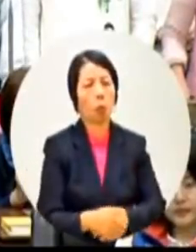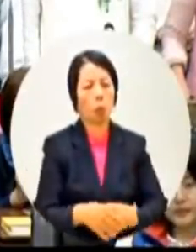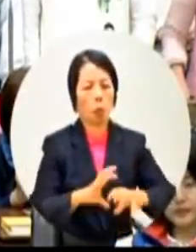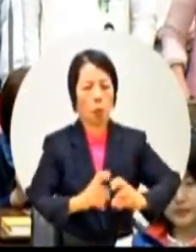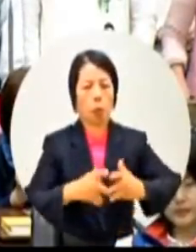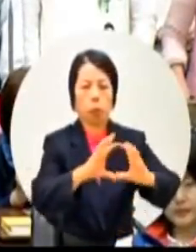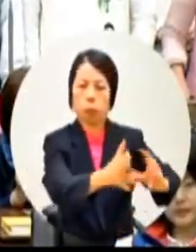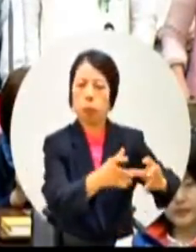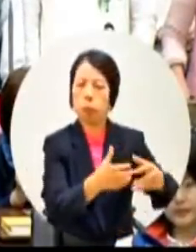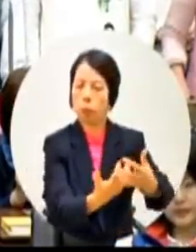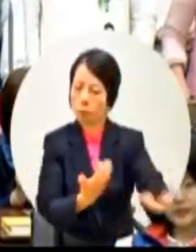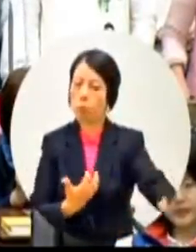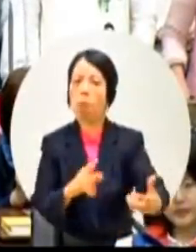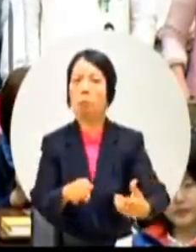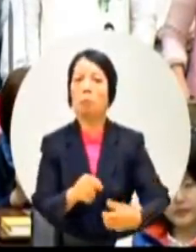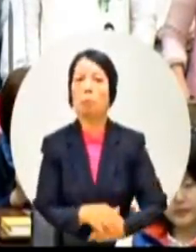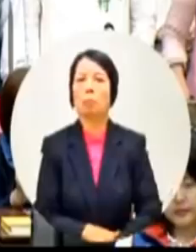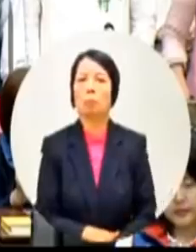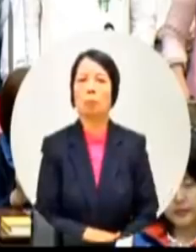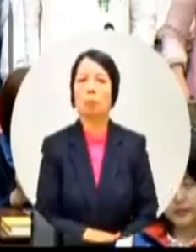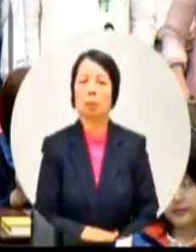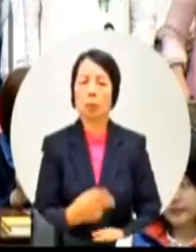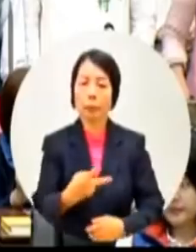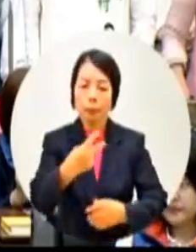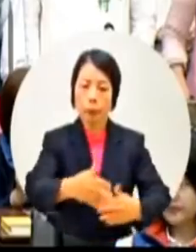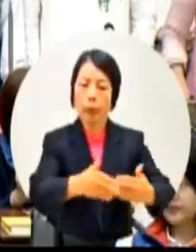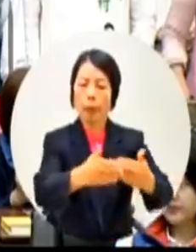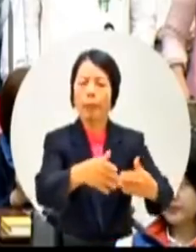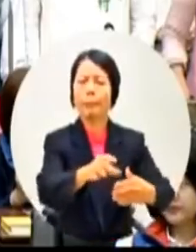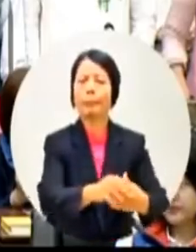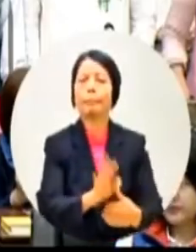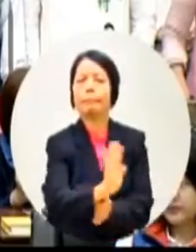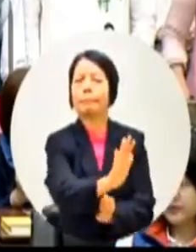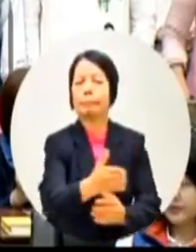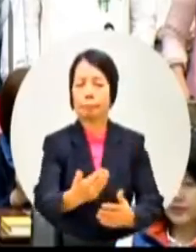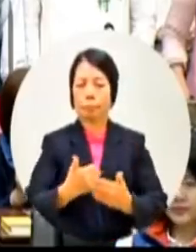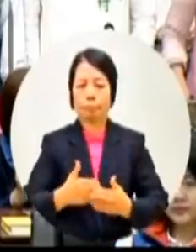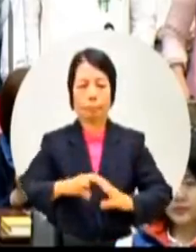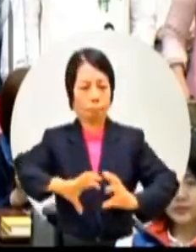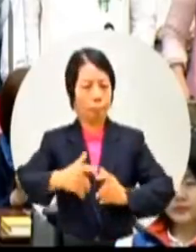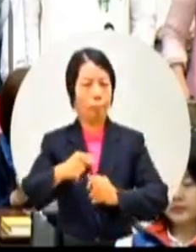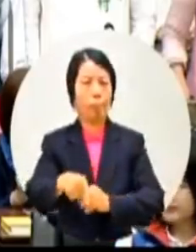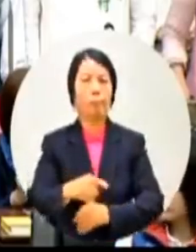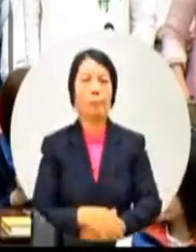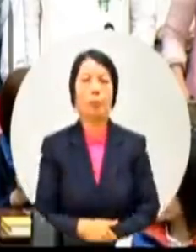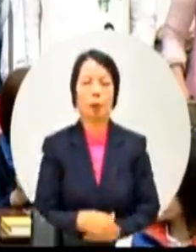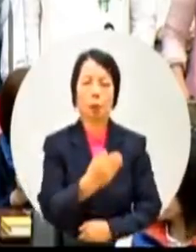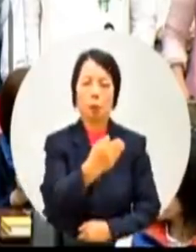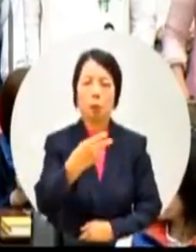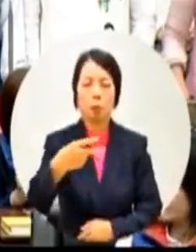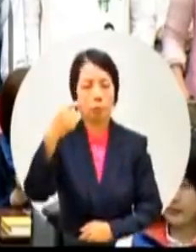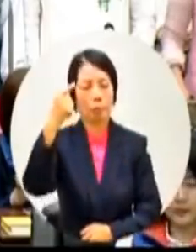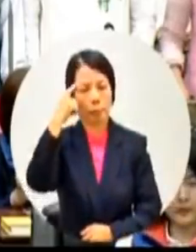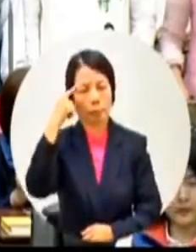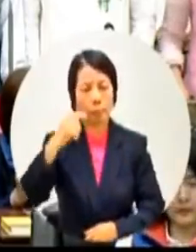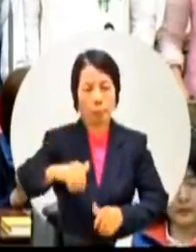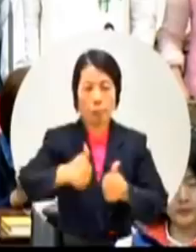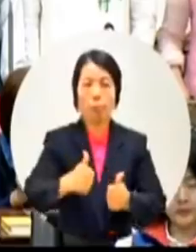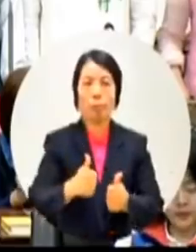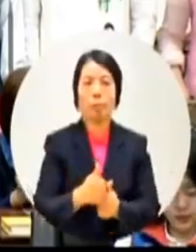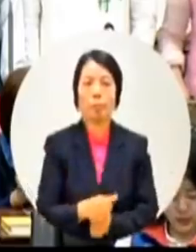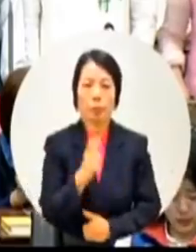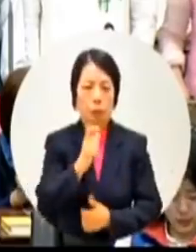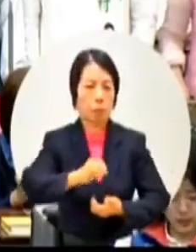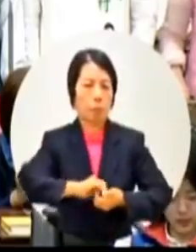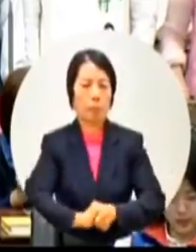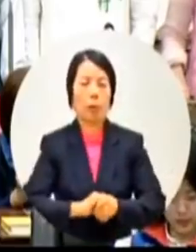就我们要请教市长是说，当然我们知道你是九二共识坚定的支持者， 哦，这也是国民党的主张，这我拢知影。但